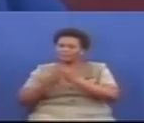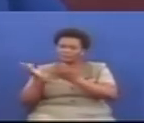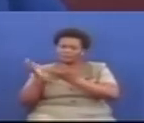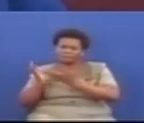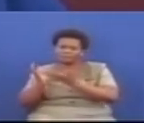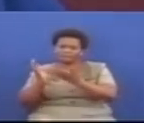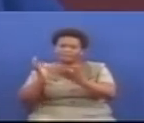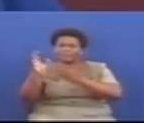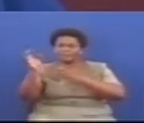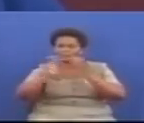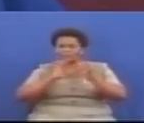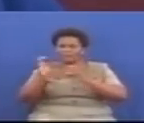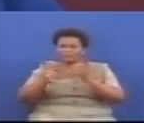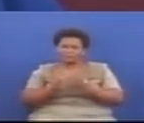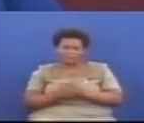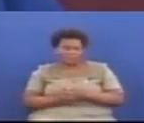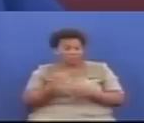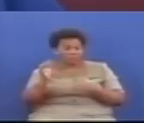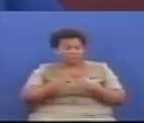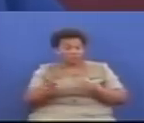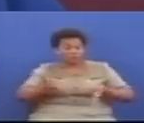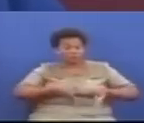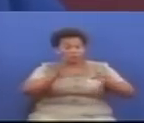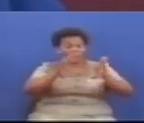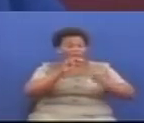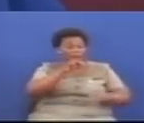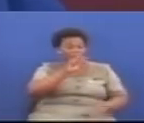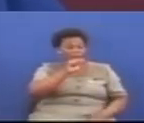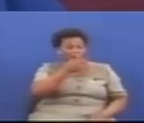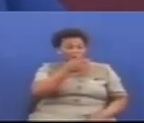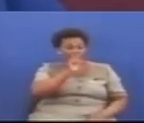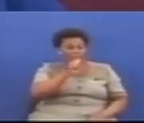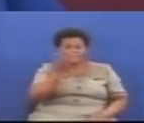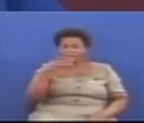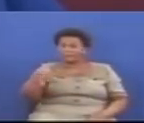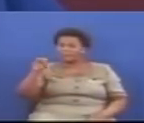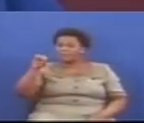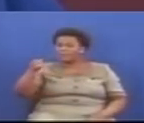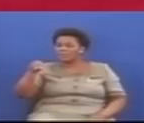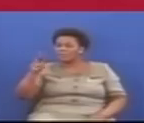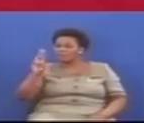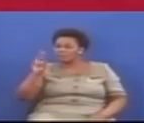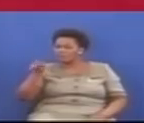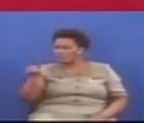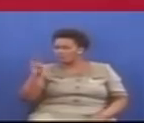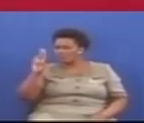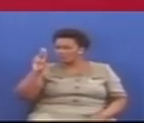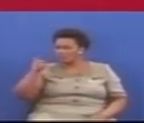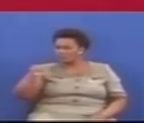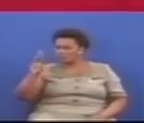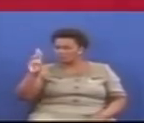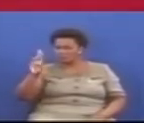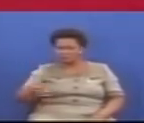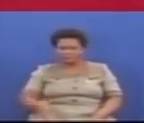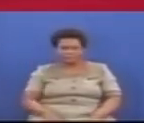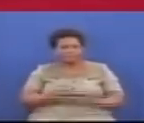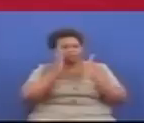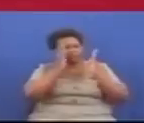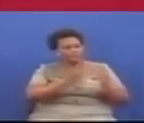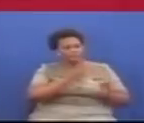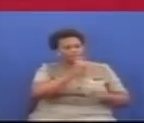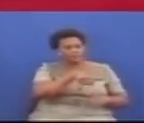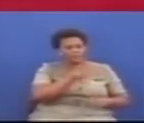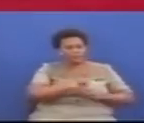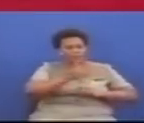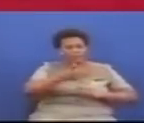Nata Mugumu. Mheshimiwa Spika, kwa niaba ya Waziri wa Ujenzi, Uchukuzi na Mawasiliano, ninapenda kujibu